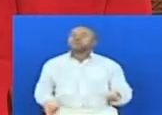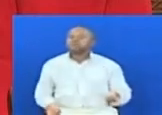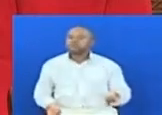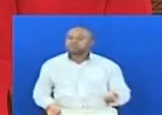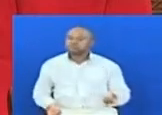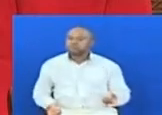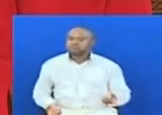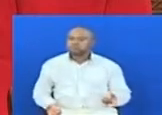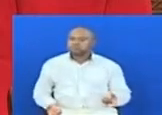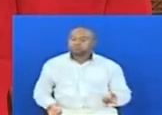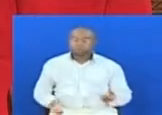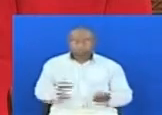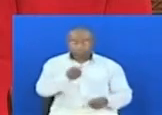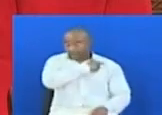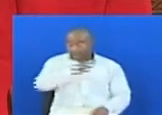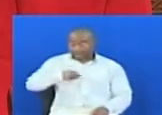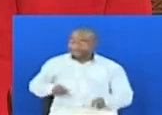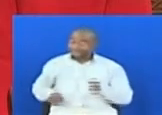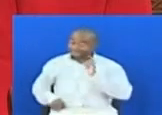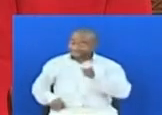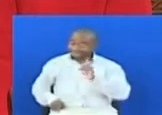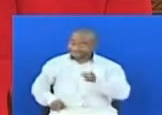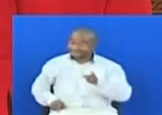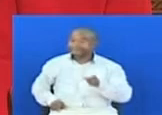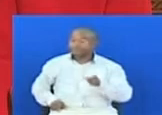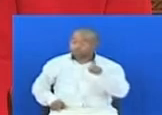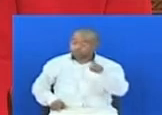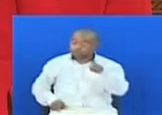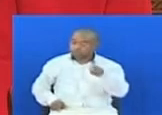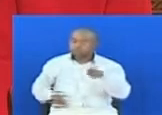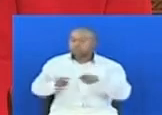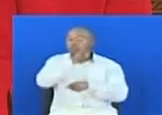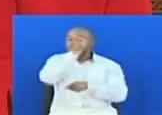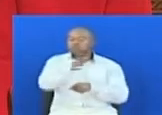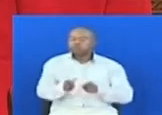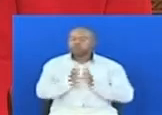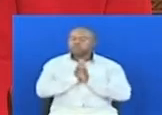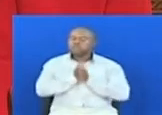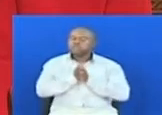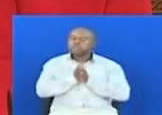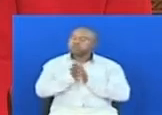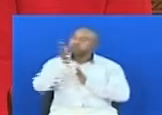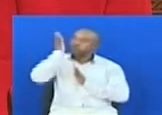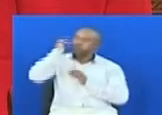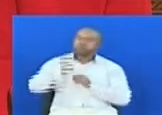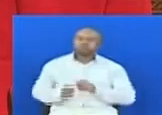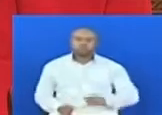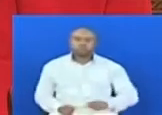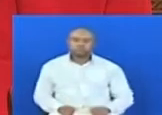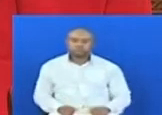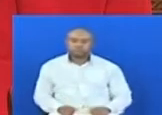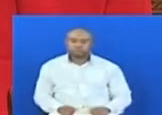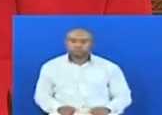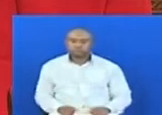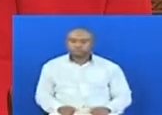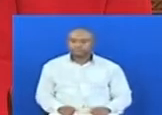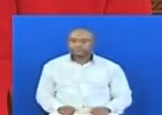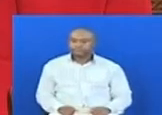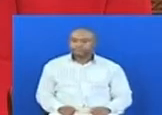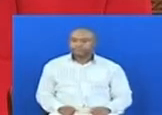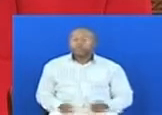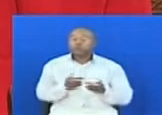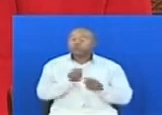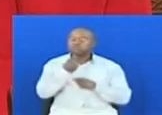sahihi. Rais wetu pia ameonyesha kwamba ni mcha Mungu. Kwa sababu alisema